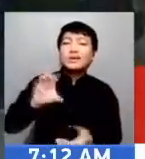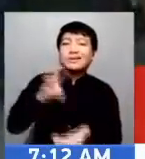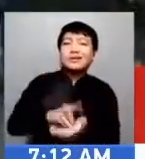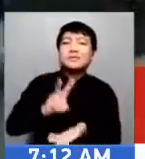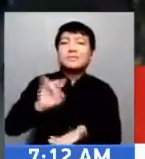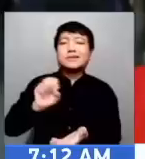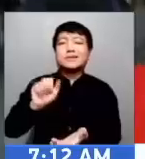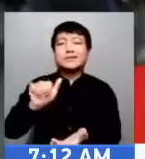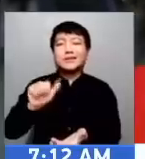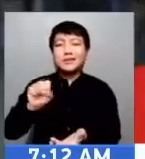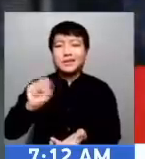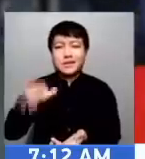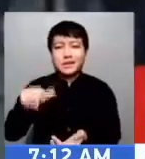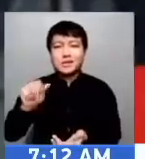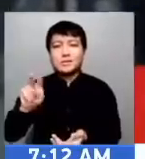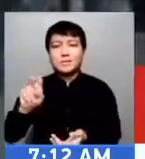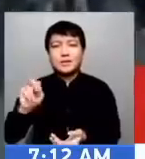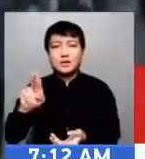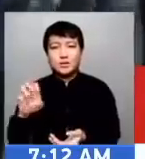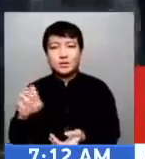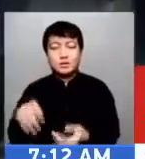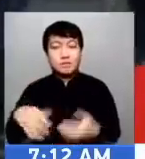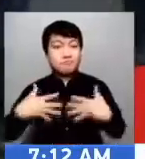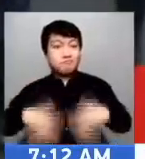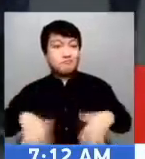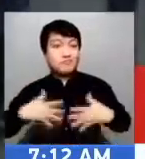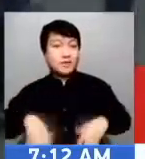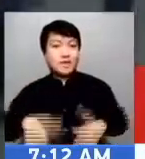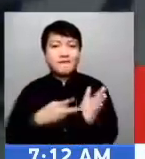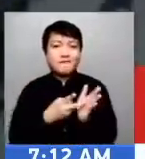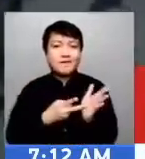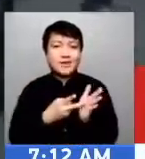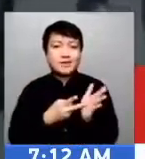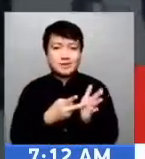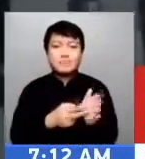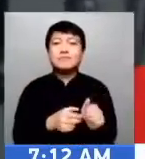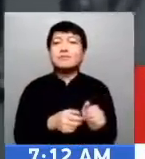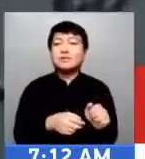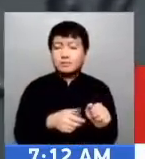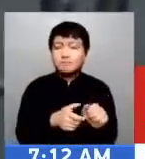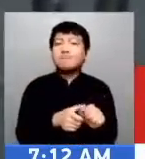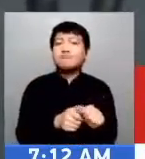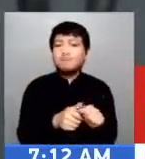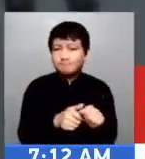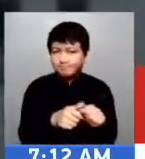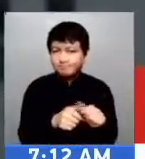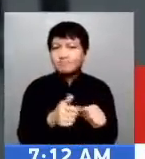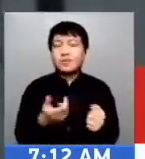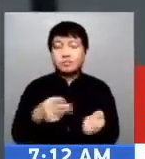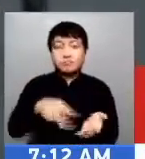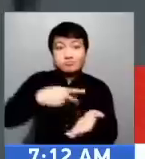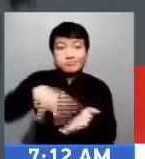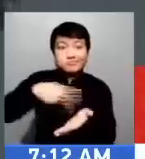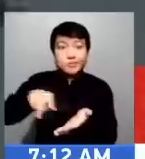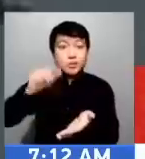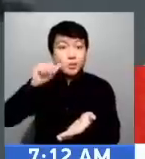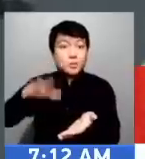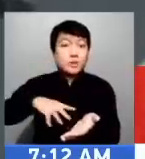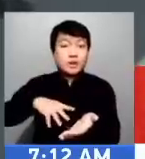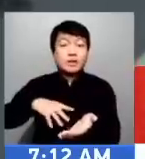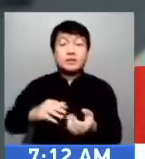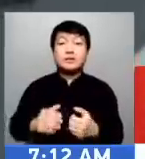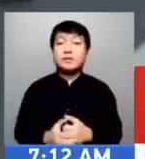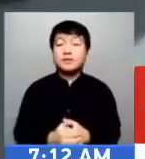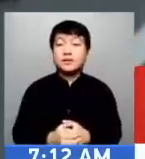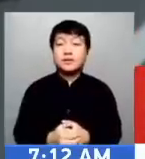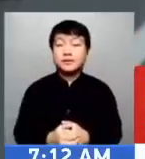doon sa mga dumalo ngayong umaga. Maya-maya lang, sabay-sabay pong magsasayaw yung kababaihan na kasama dito